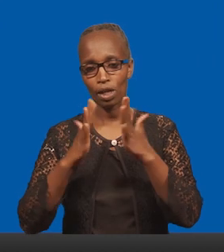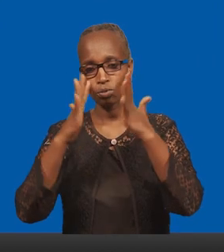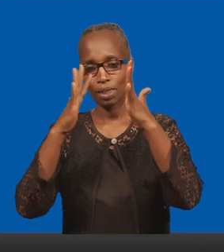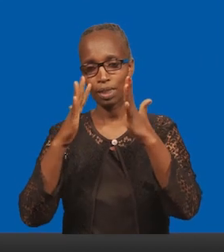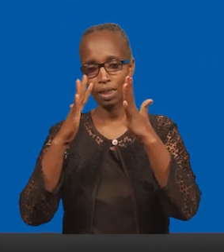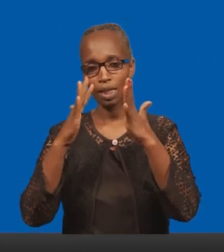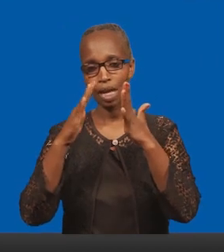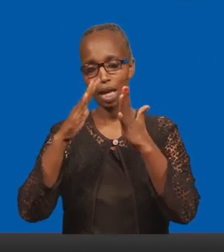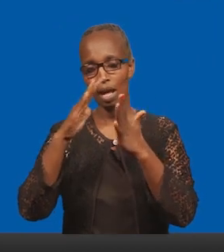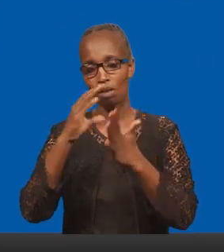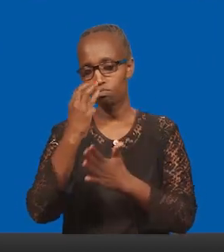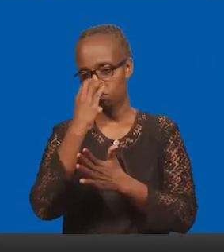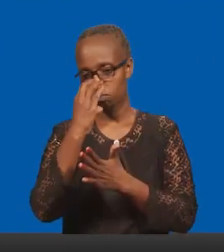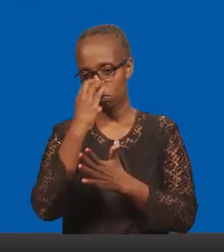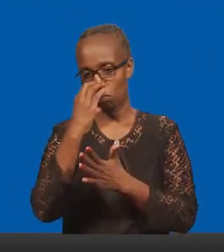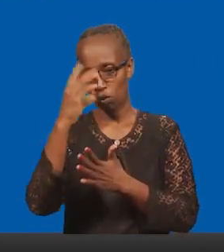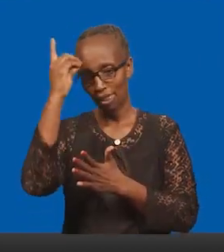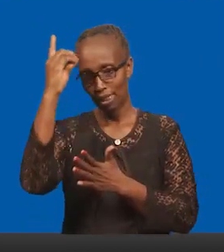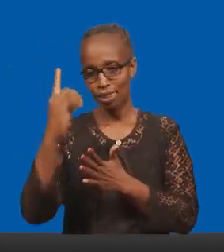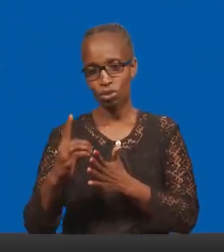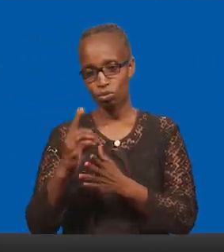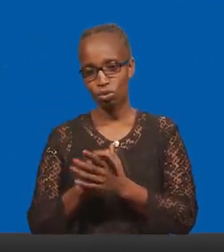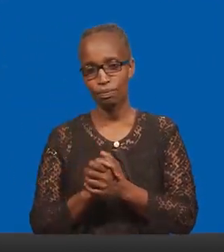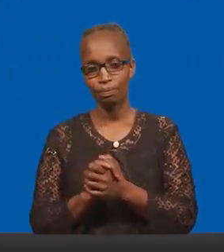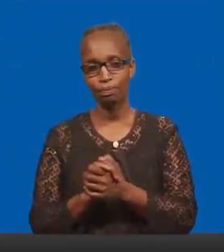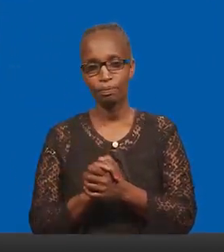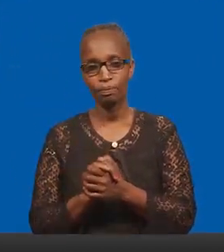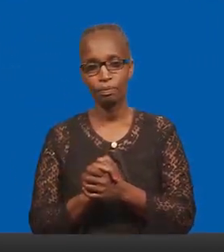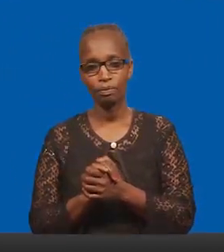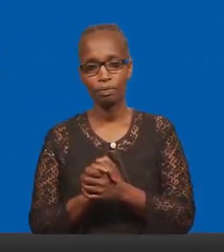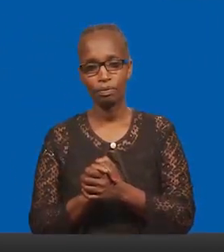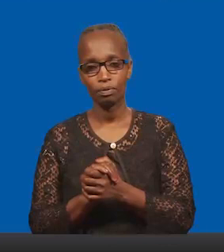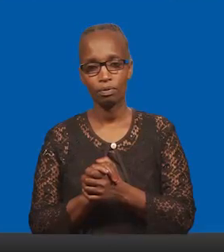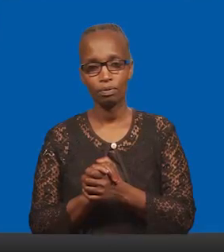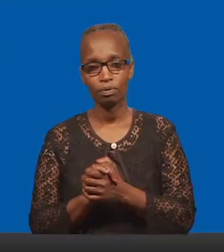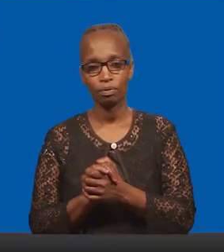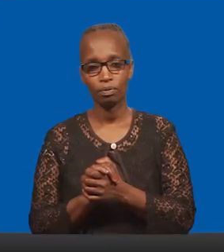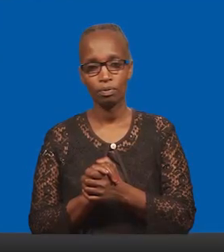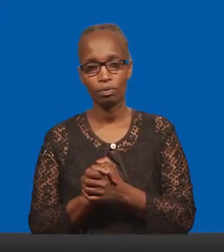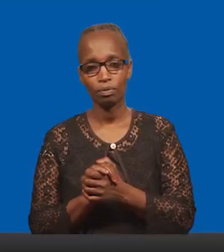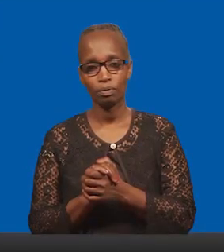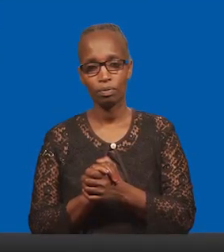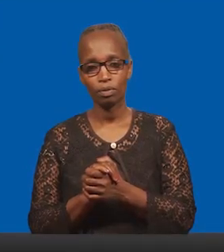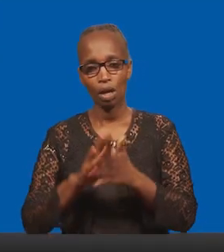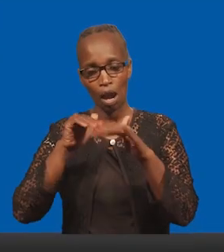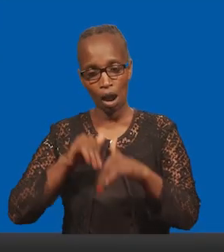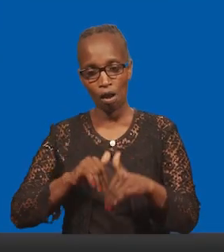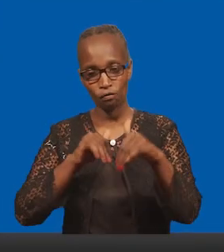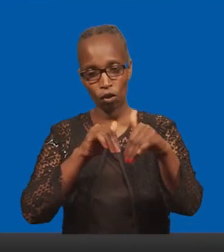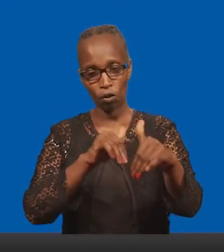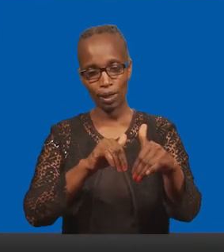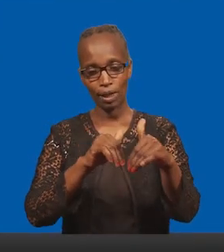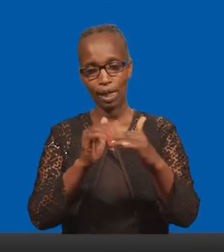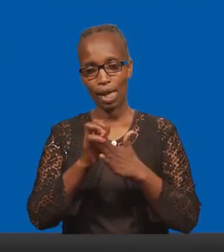hiyo. Where have you come from? So he says, no, I've been wandering around. Kulingana na katibu wa chama cha